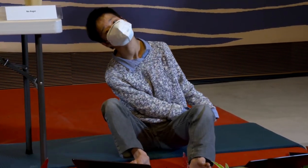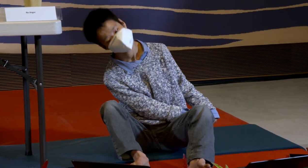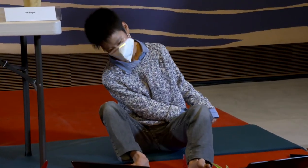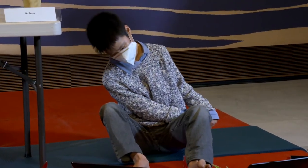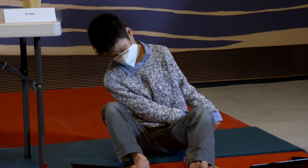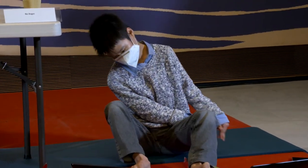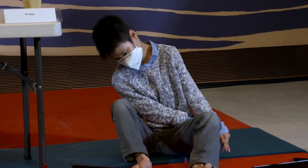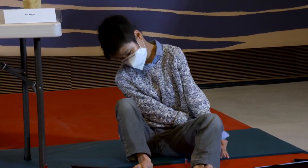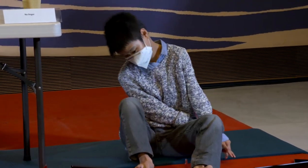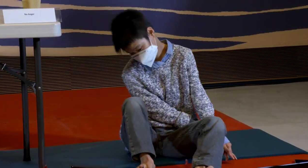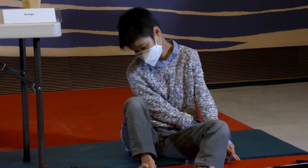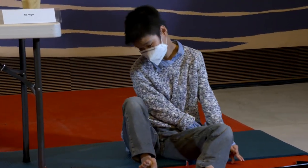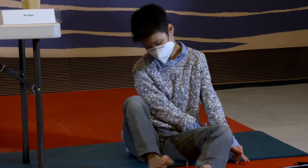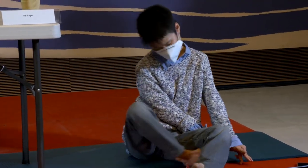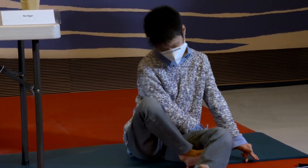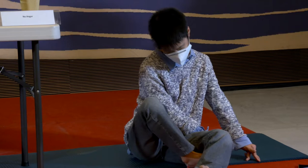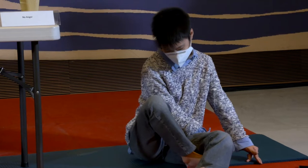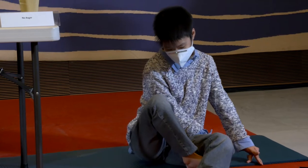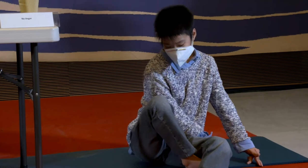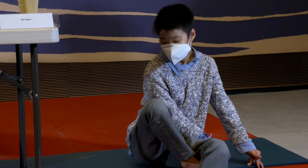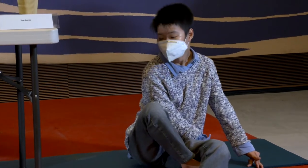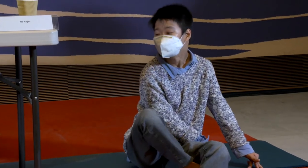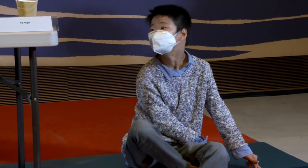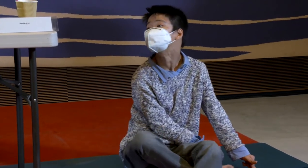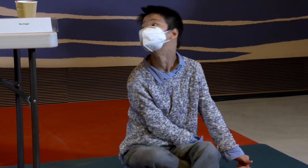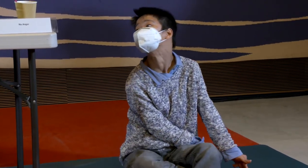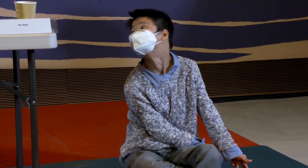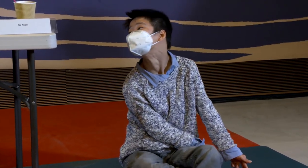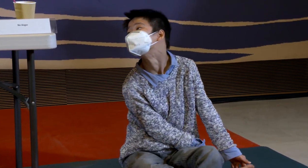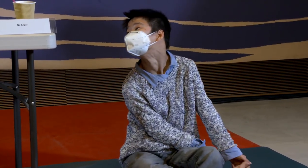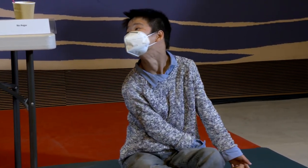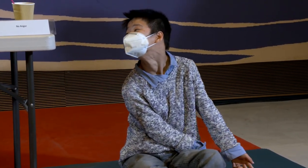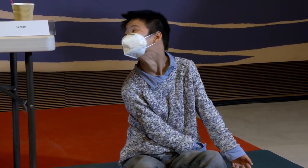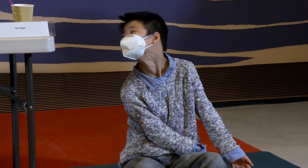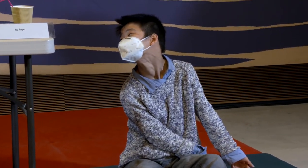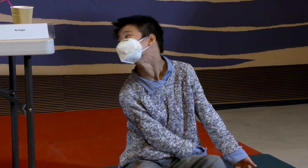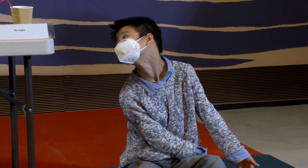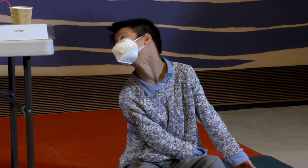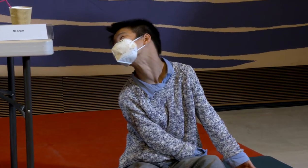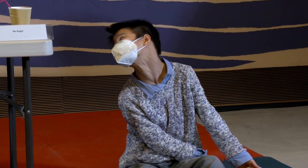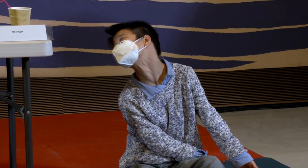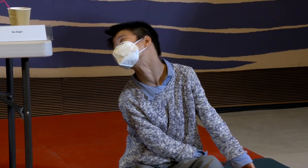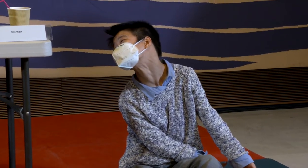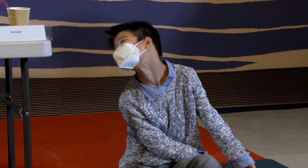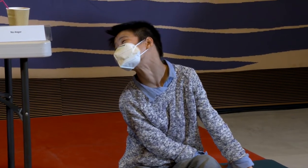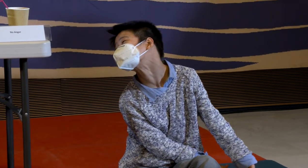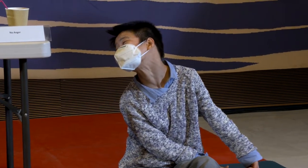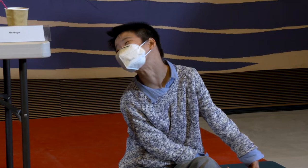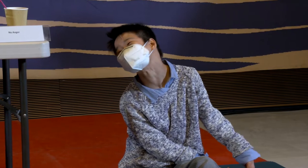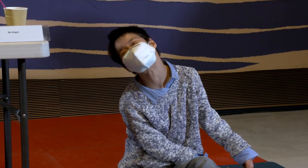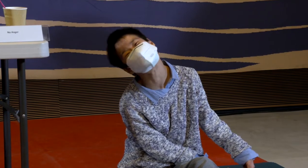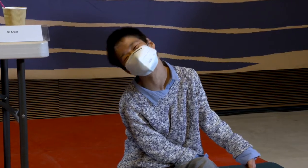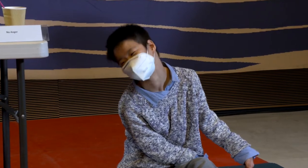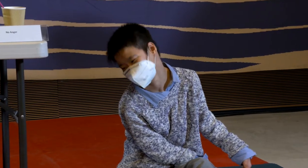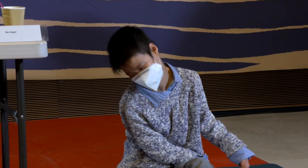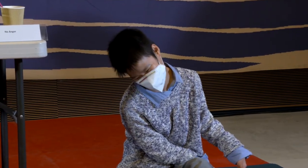l'oreille. Certes, dans mon adolescence, j'ai vu le biopic de Frida Kahlo et je m'attachais vite à cette figure